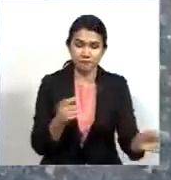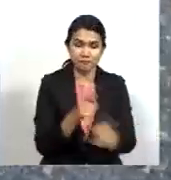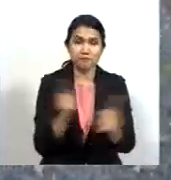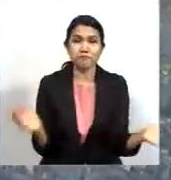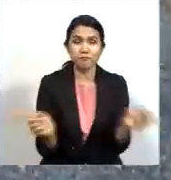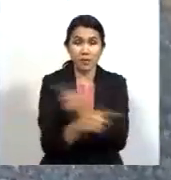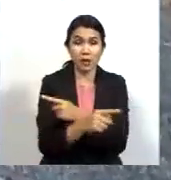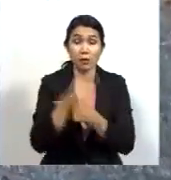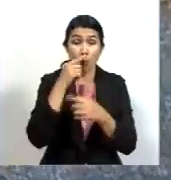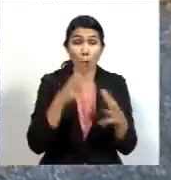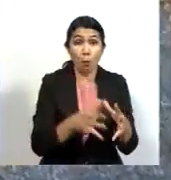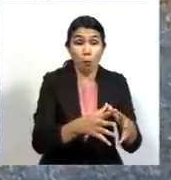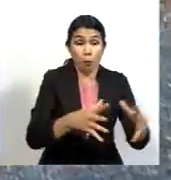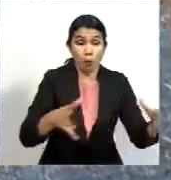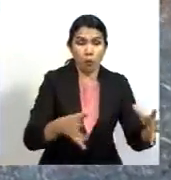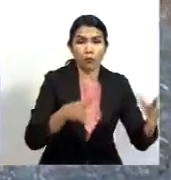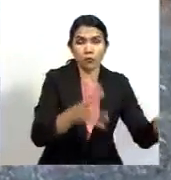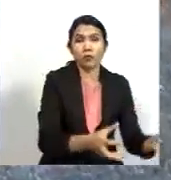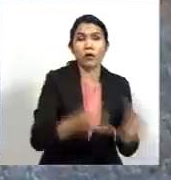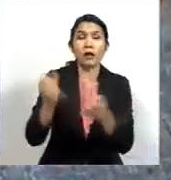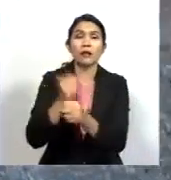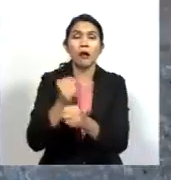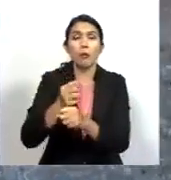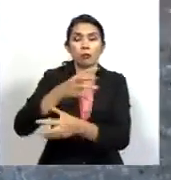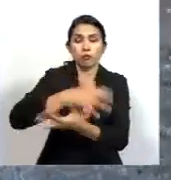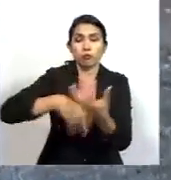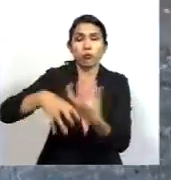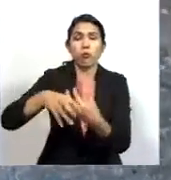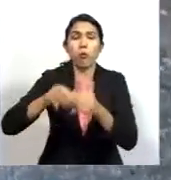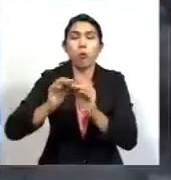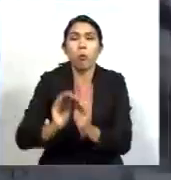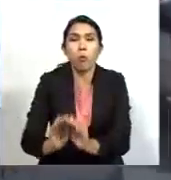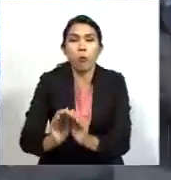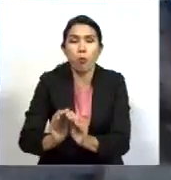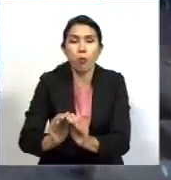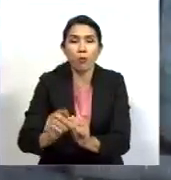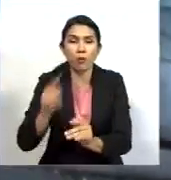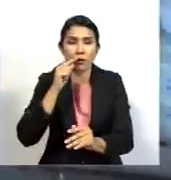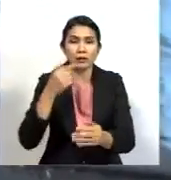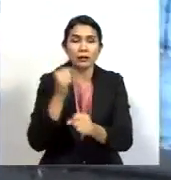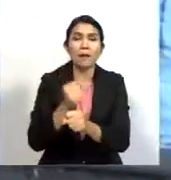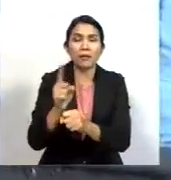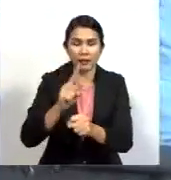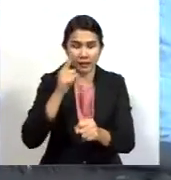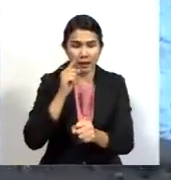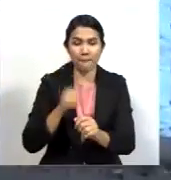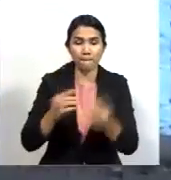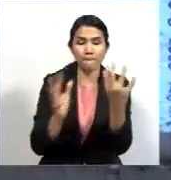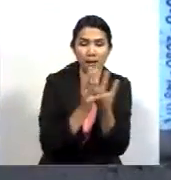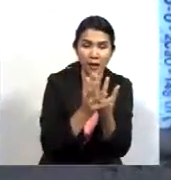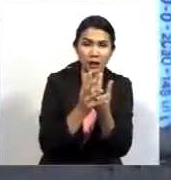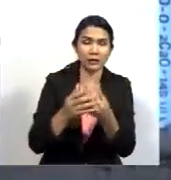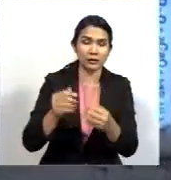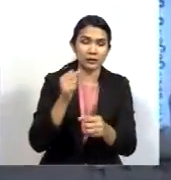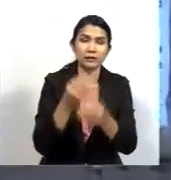พื่อเมื่อได้มากพอแล้วเนี่ยก็จะนำไปผลิตเป็นปุ๋ยหมักนำไปปลูกผักสร้างรายได้ถือเป็นการเปลี่ยนเศษใบไม้ให้เป็น